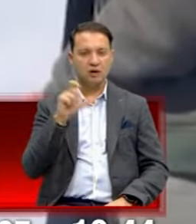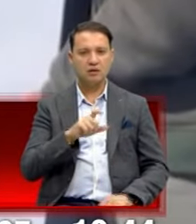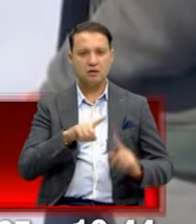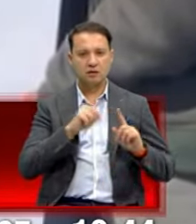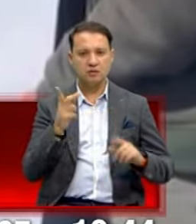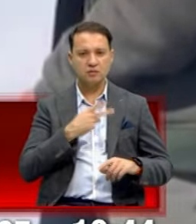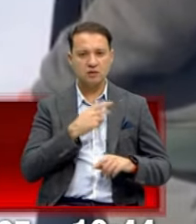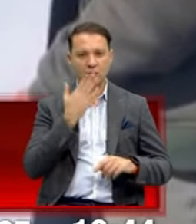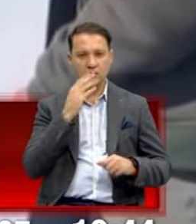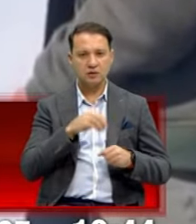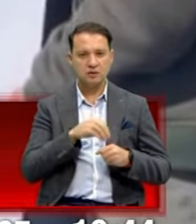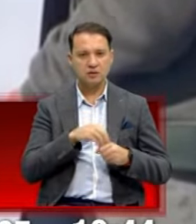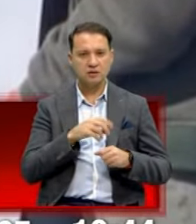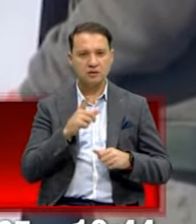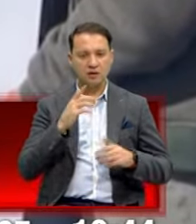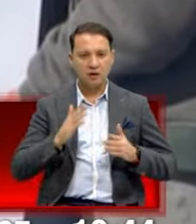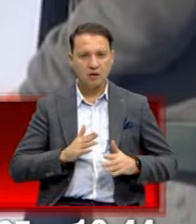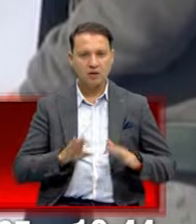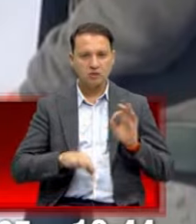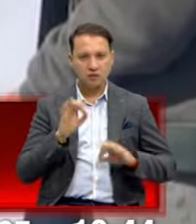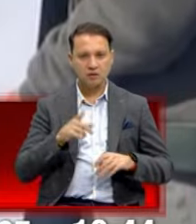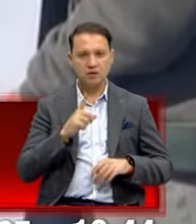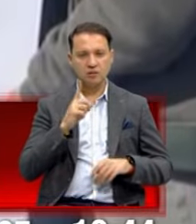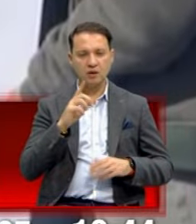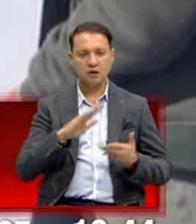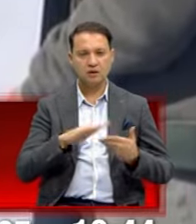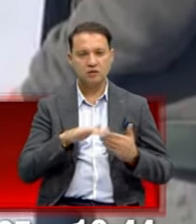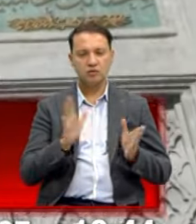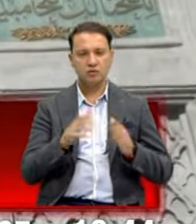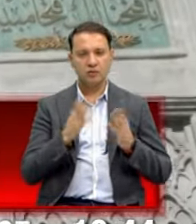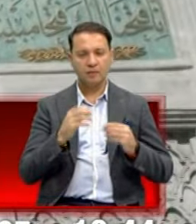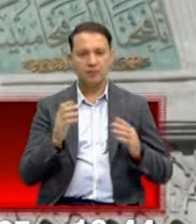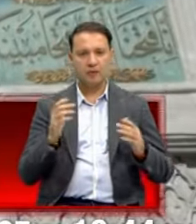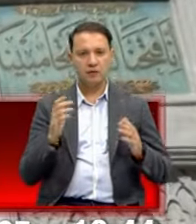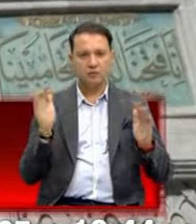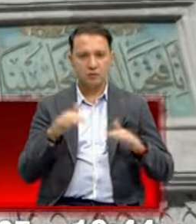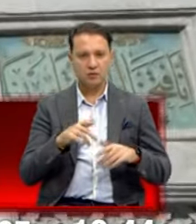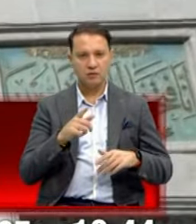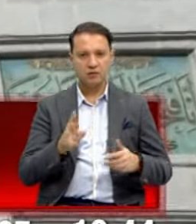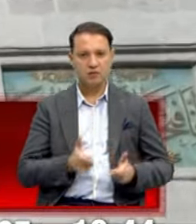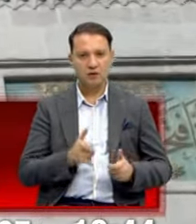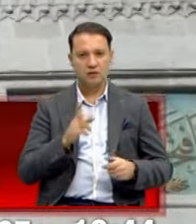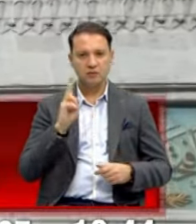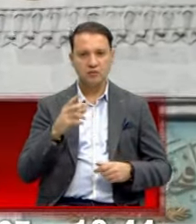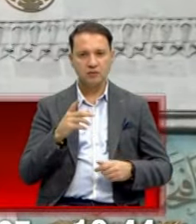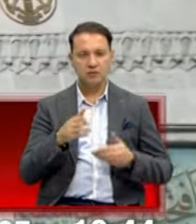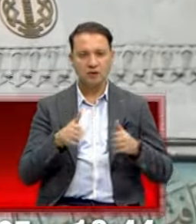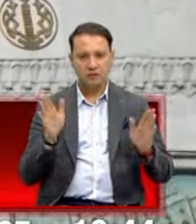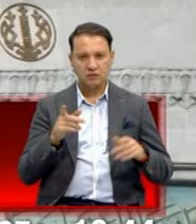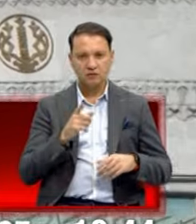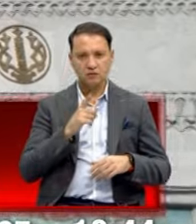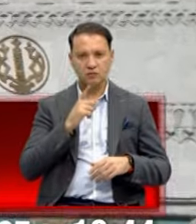kadar bizler kampüs girişlerinde gedik gedik aranırken bir arkadaş grubu olarak toplandığımızda güvenlikler tarafından